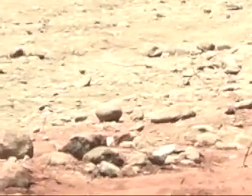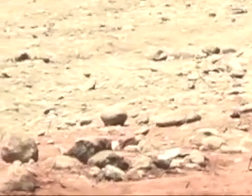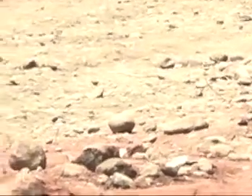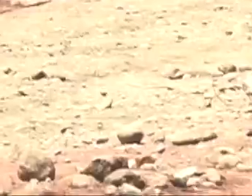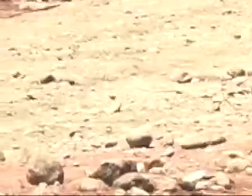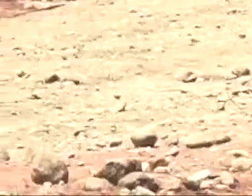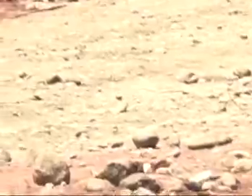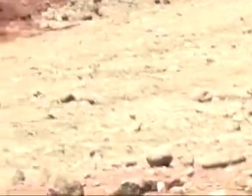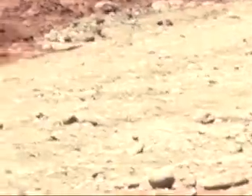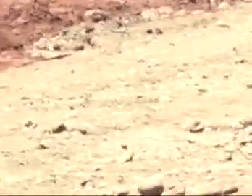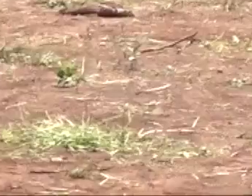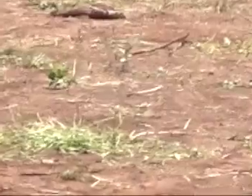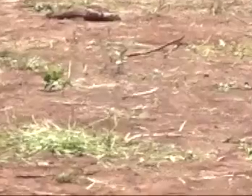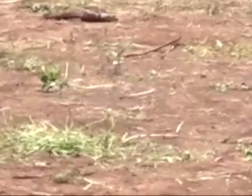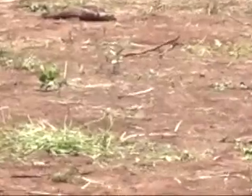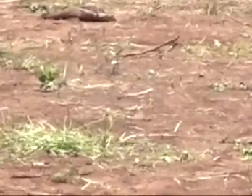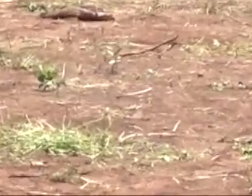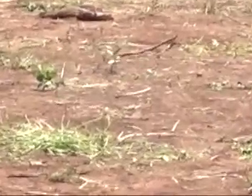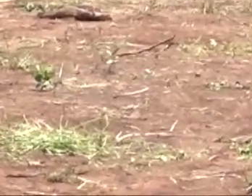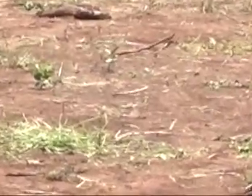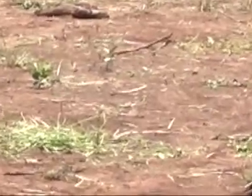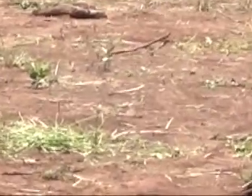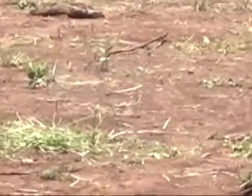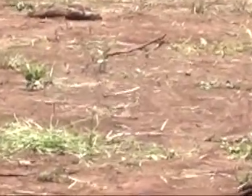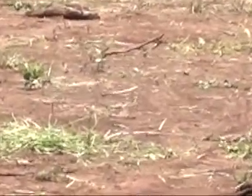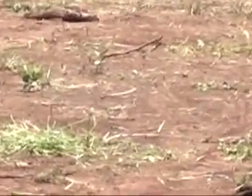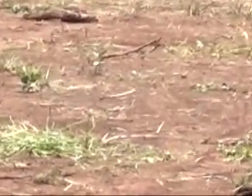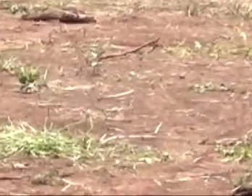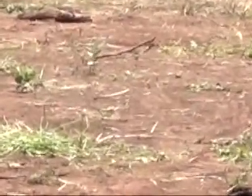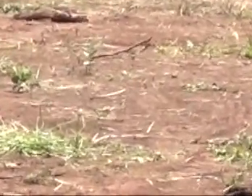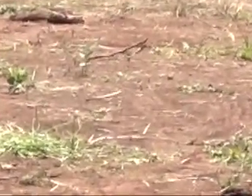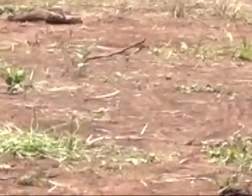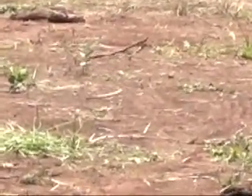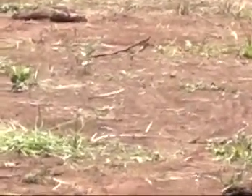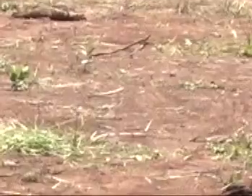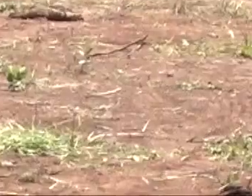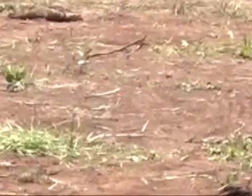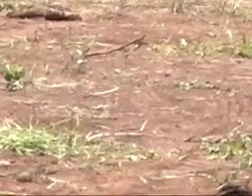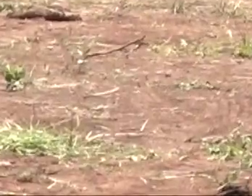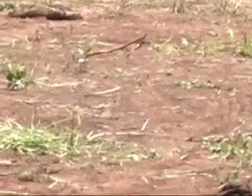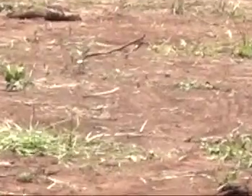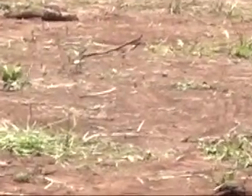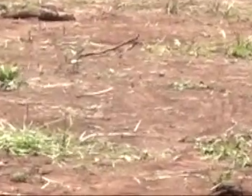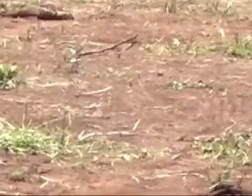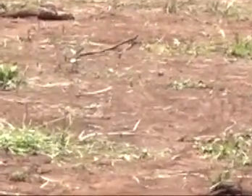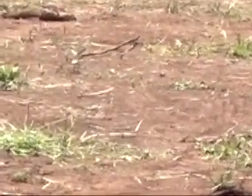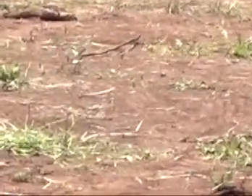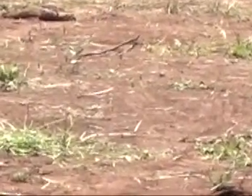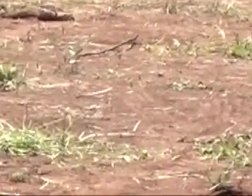Talatalangase, pastors of the Seventh-day Adventist Church that are present here today,